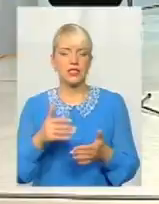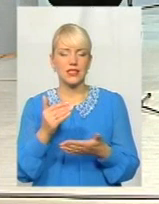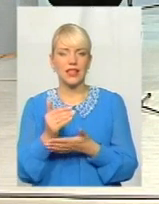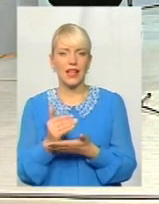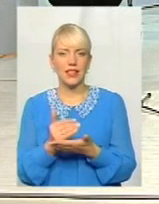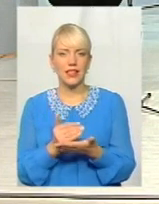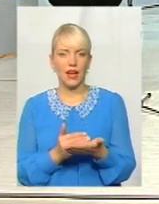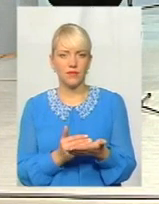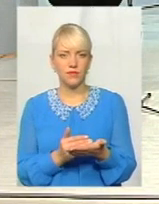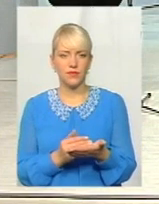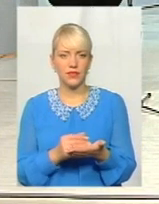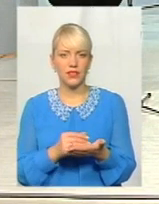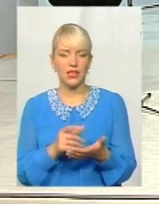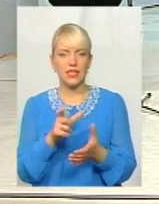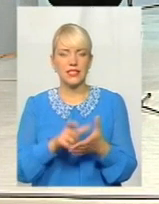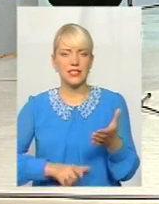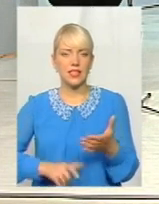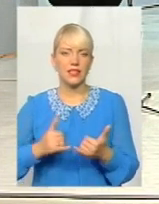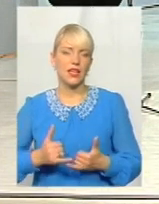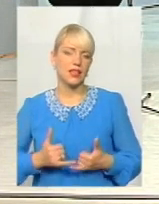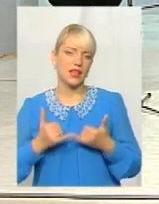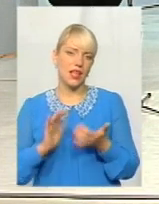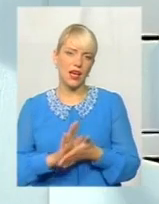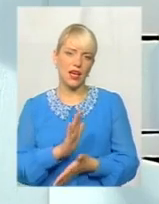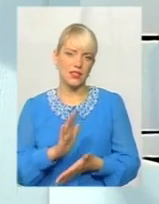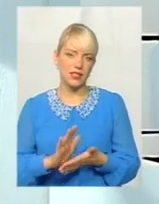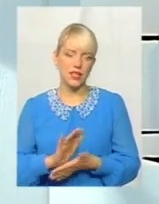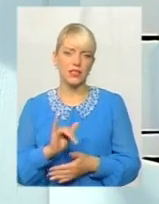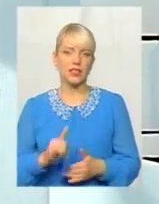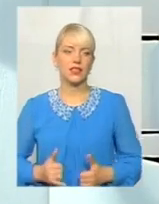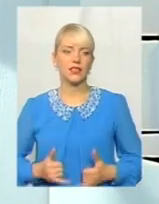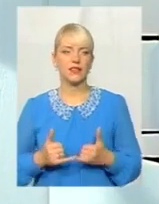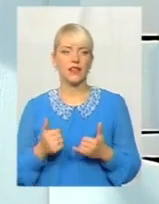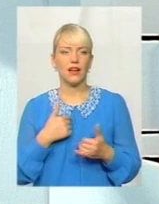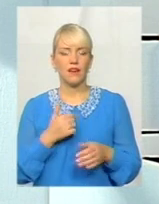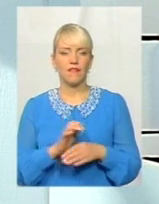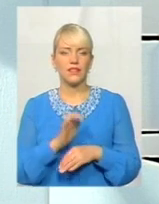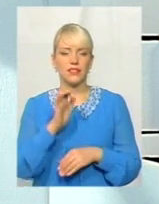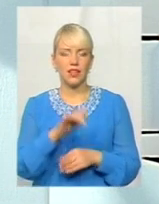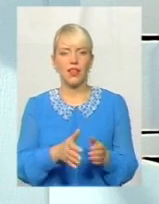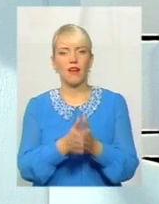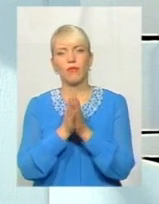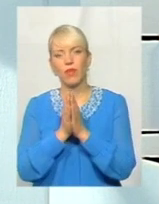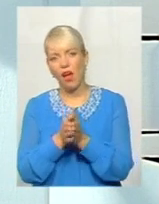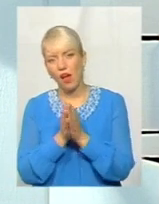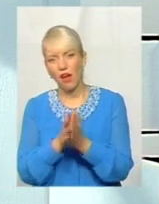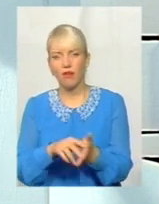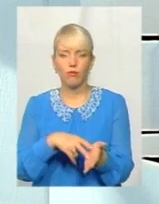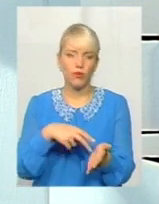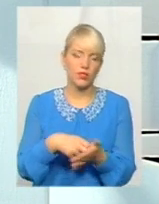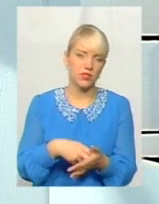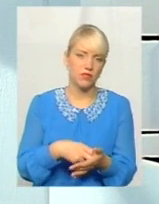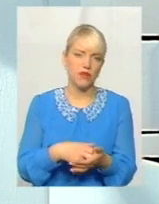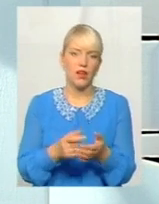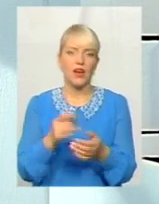стаття для районних газет, і я розсилав благав, просив, молив в районі